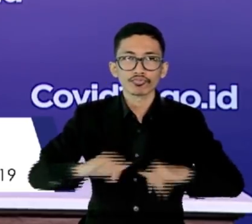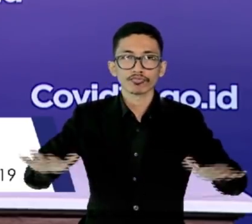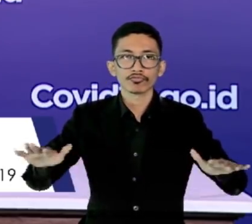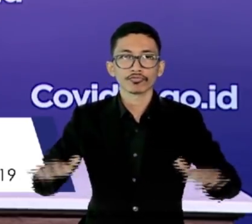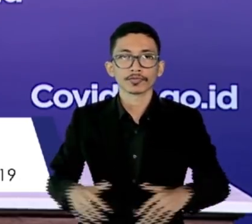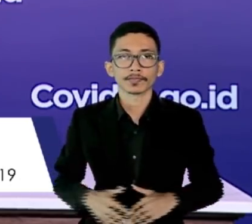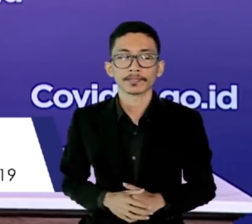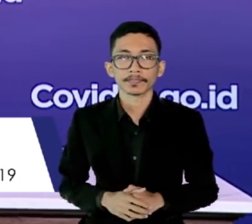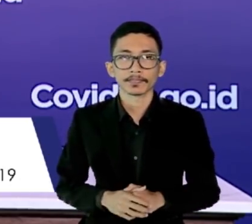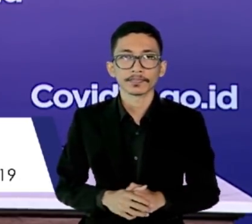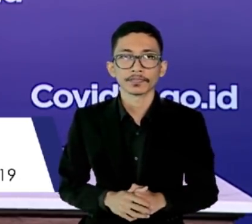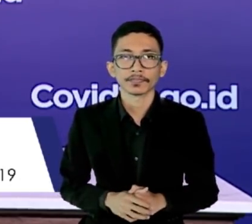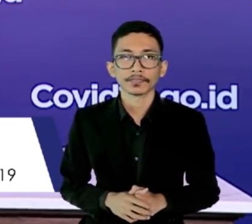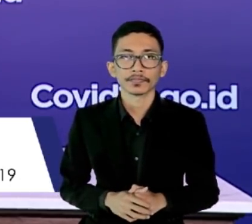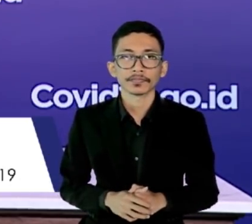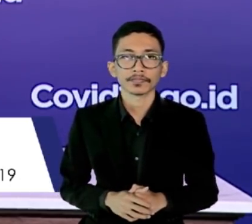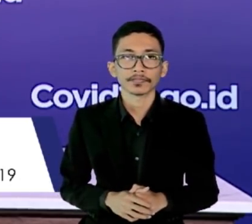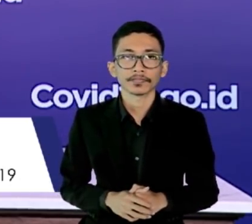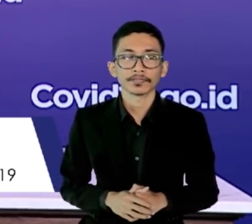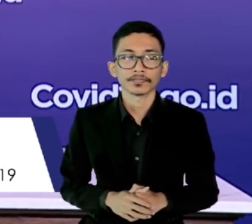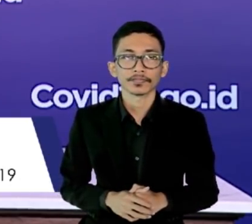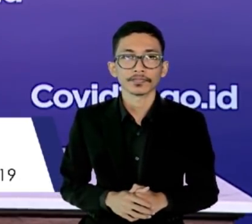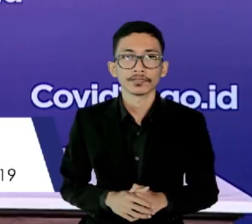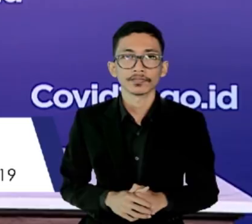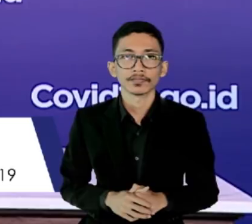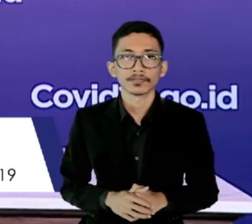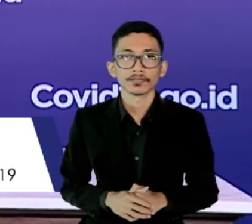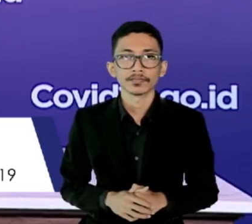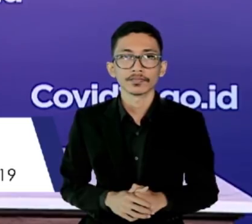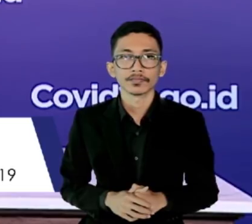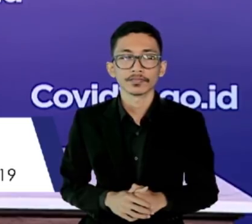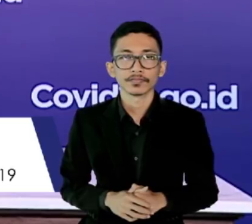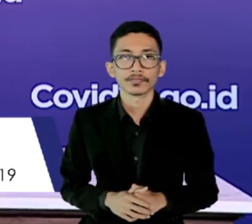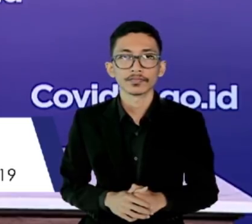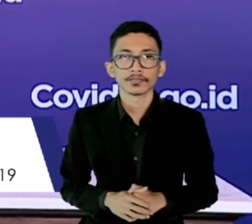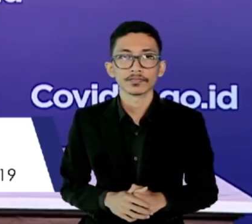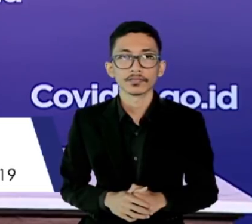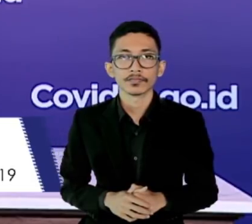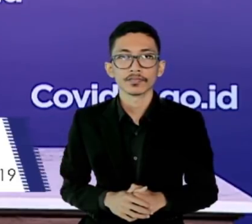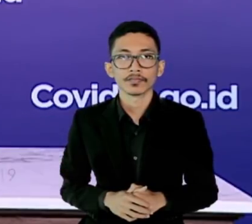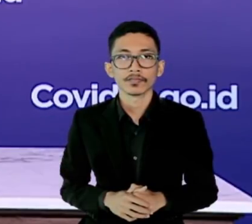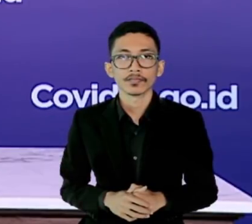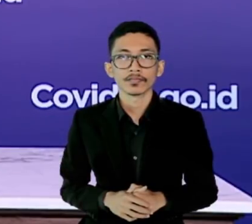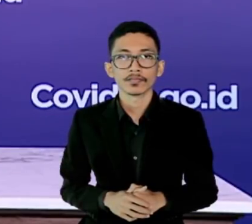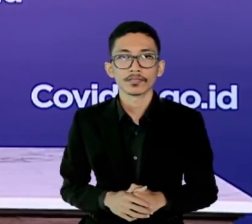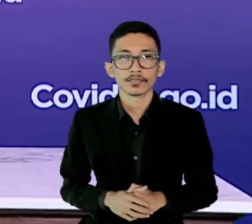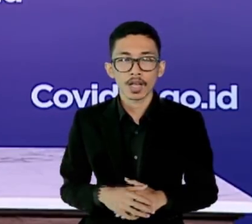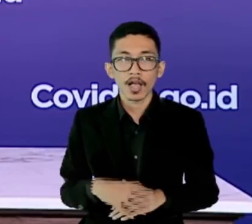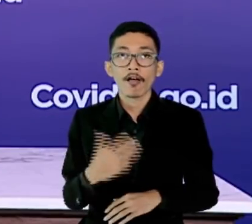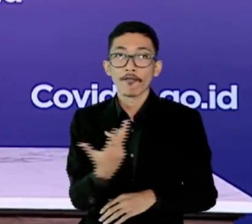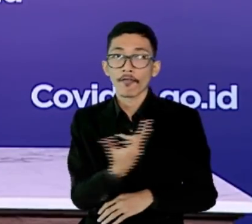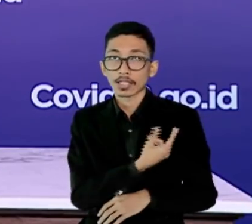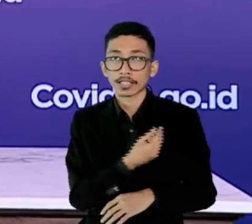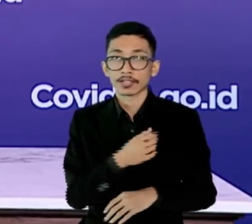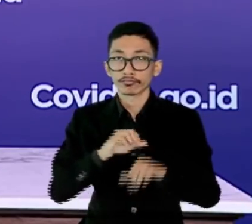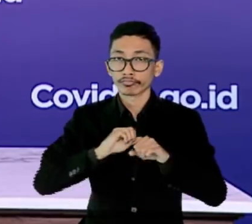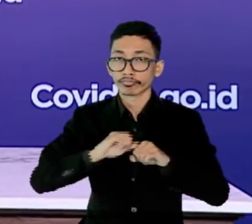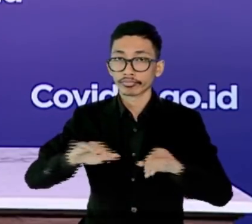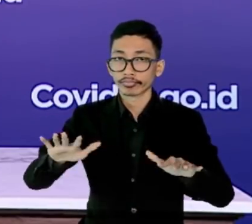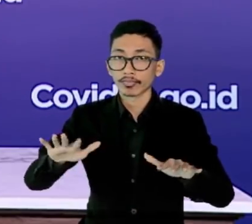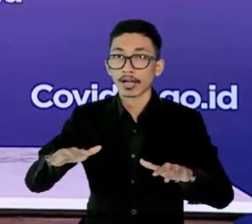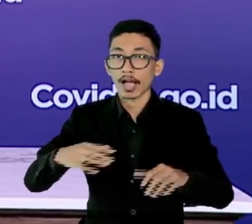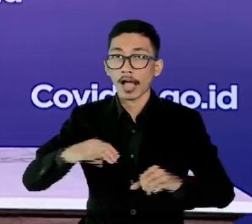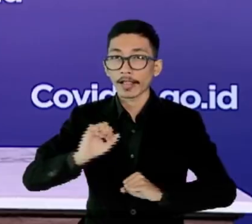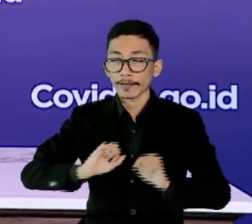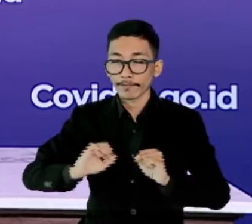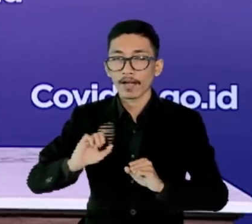skema. Namun, untuk segera melakukan percepatan vaksinasi, perlu adanya upaya proaktif antara keduanya,